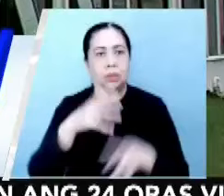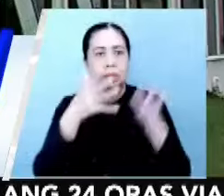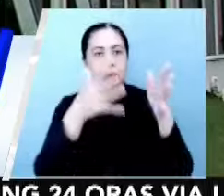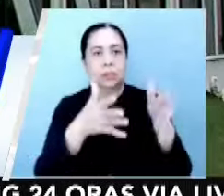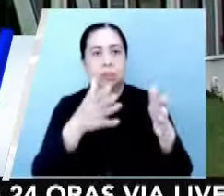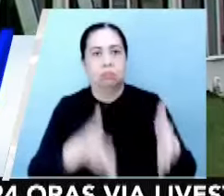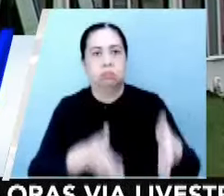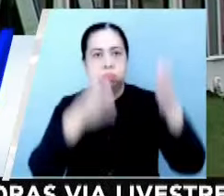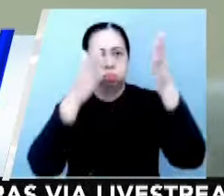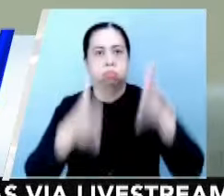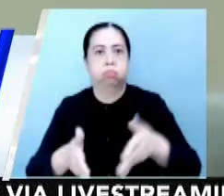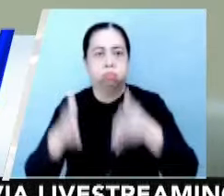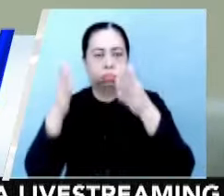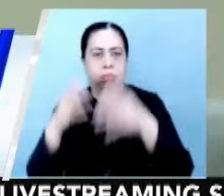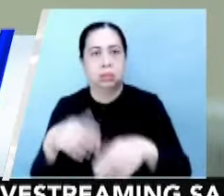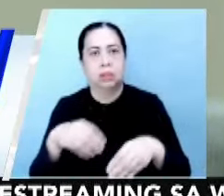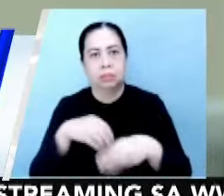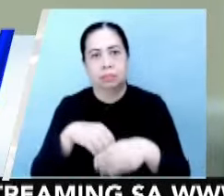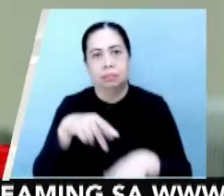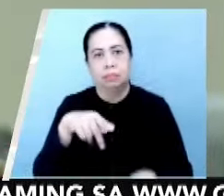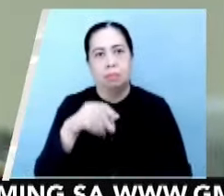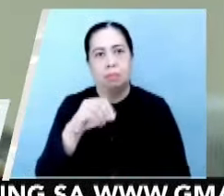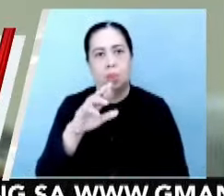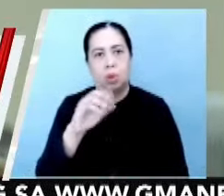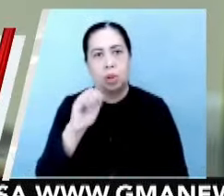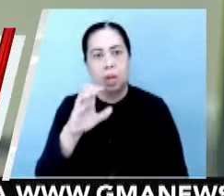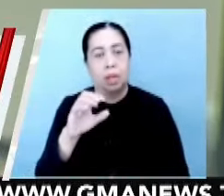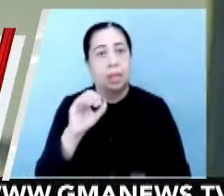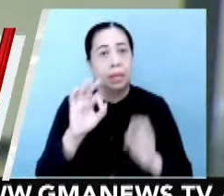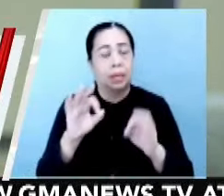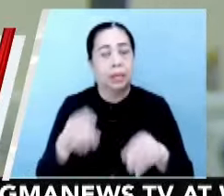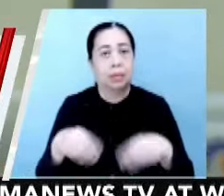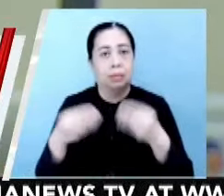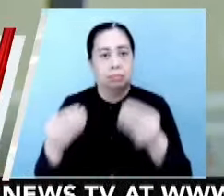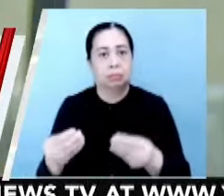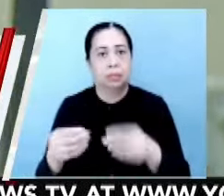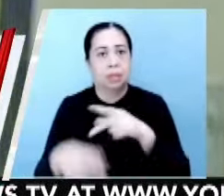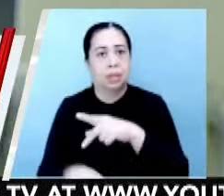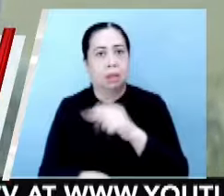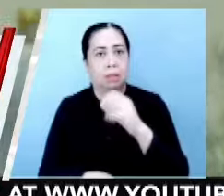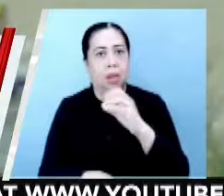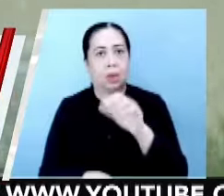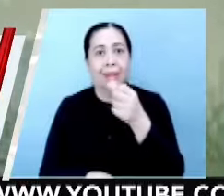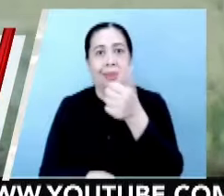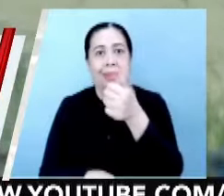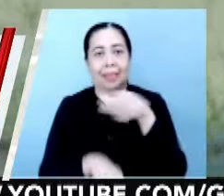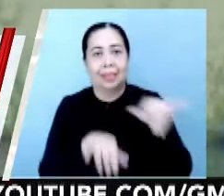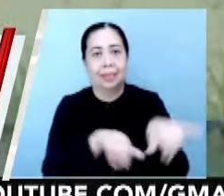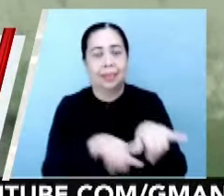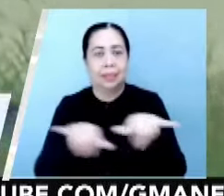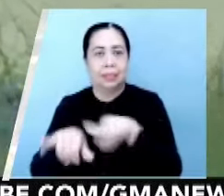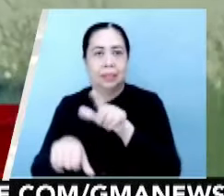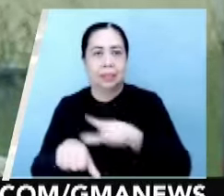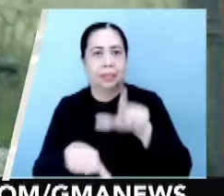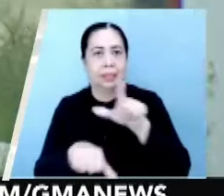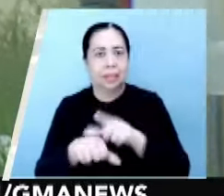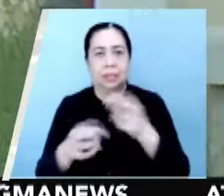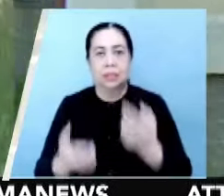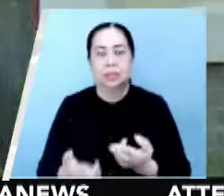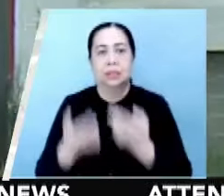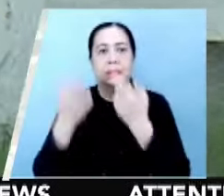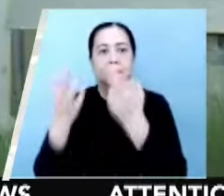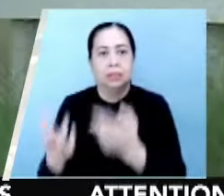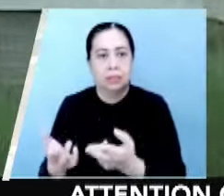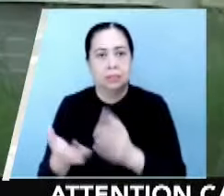Pogo sa porak Kapag inaward daw ng korte sa paok itong 10 ektaryang compound na ito irerekomenda daw nila itong maging